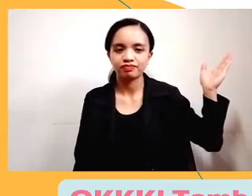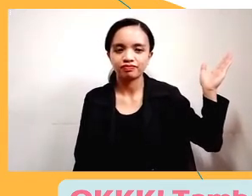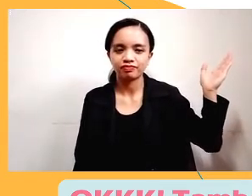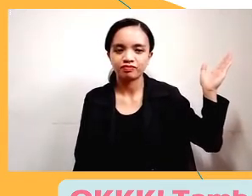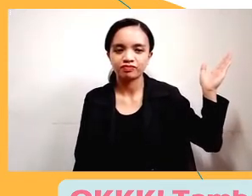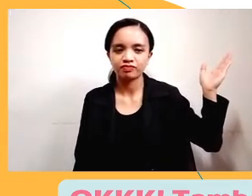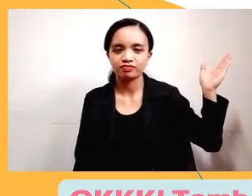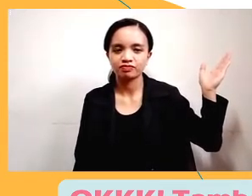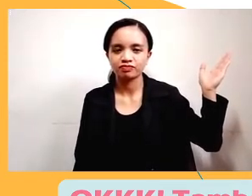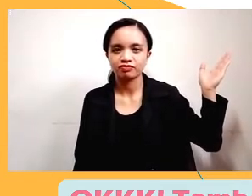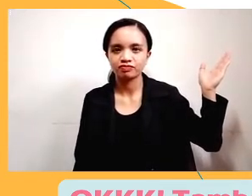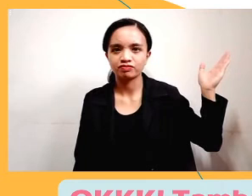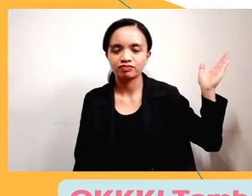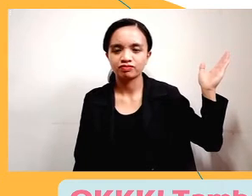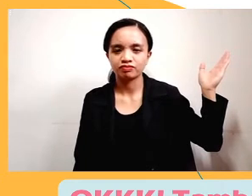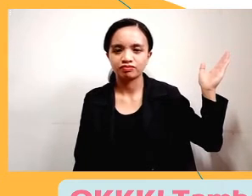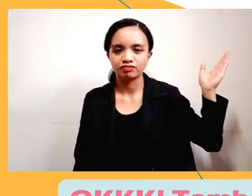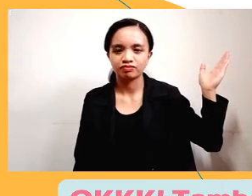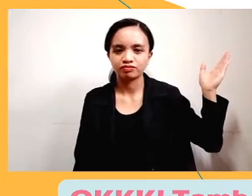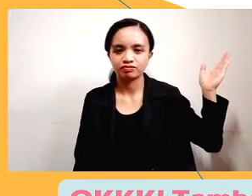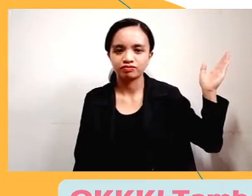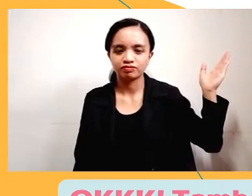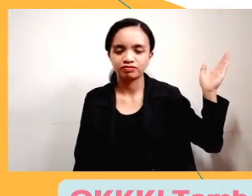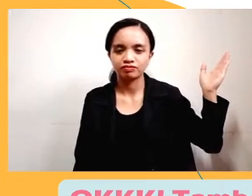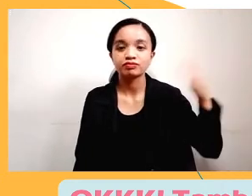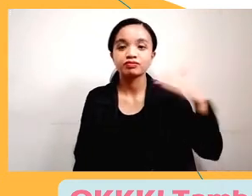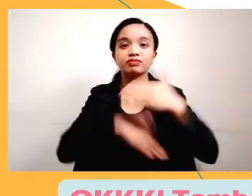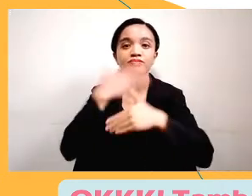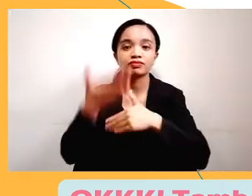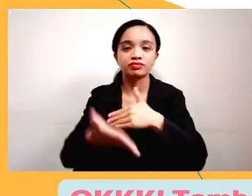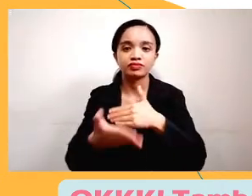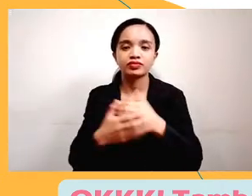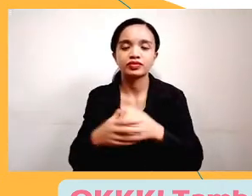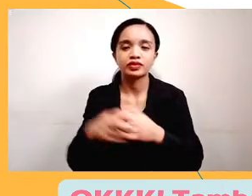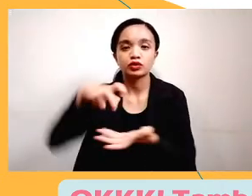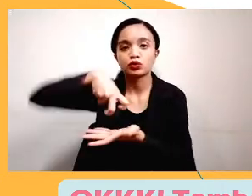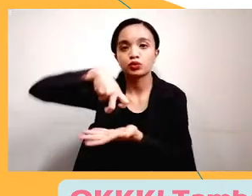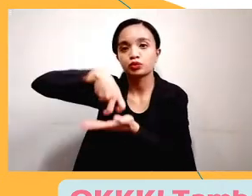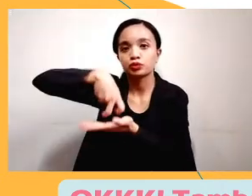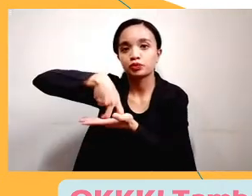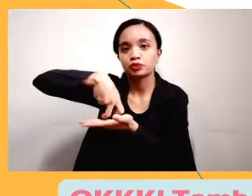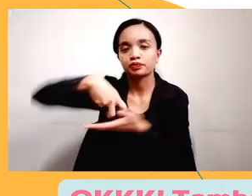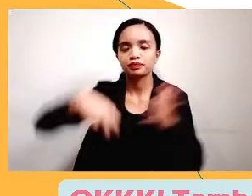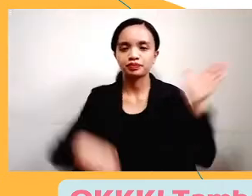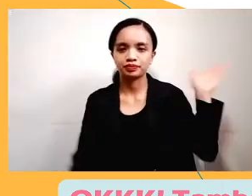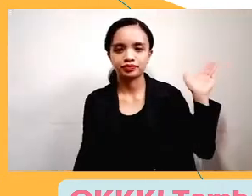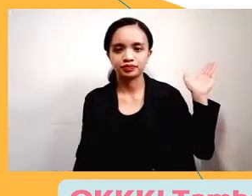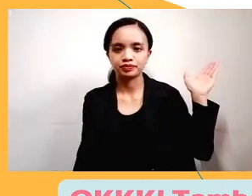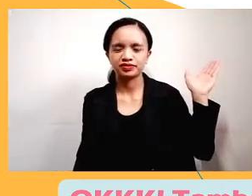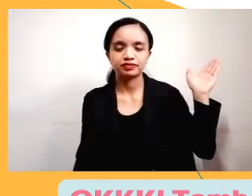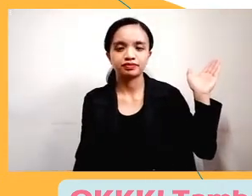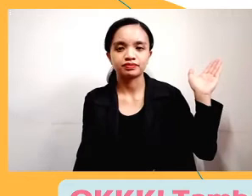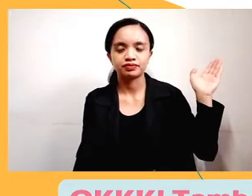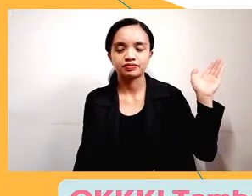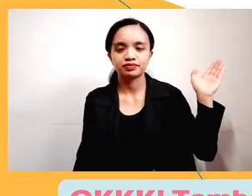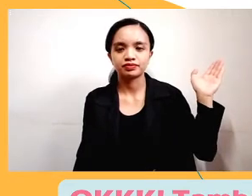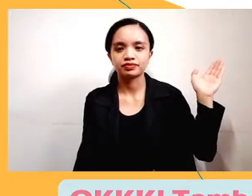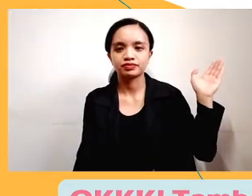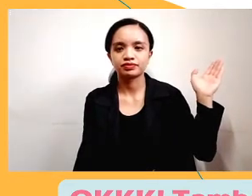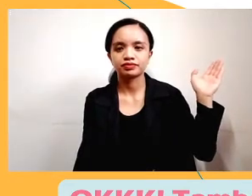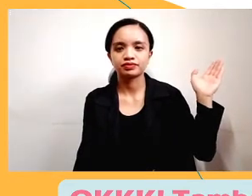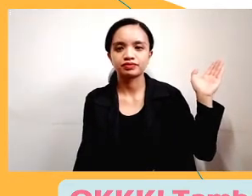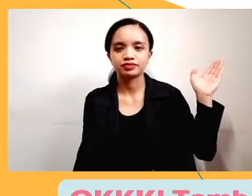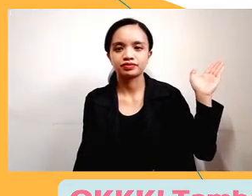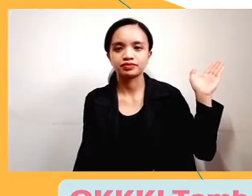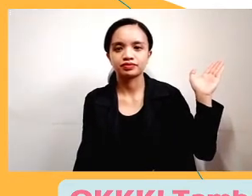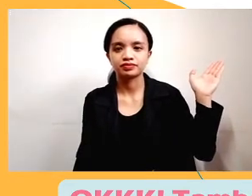Reverse. Good. Ngayon, bend naman natin ang ating mga tubos. And step. Again,